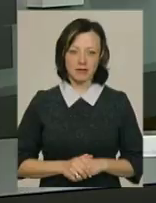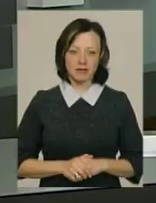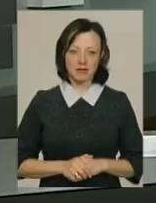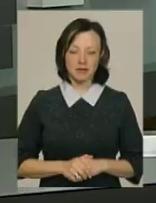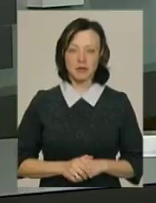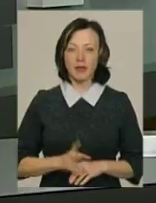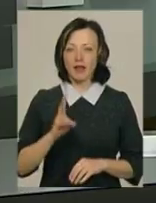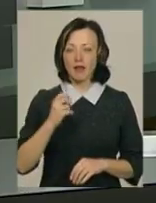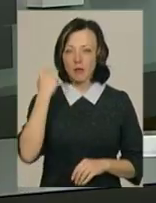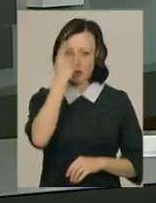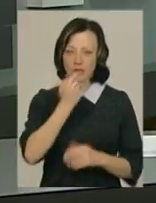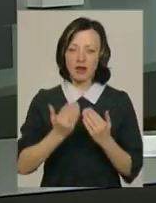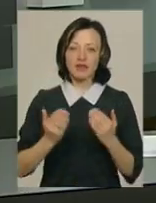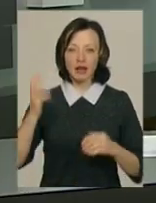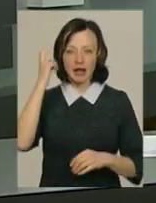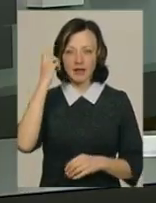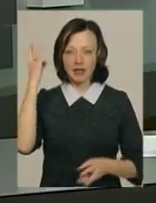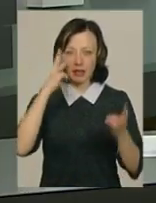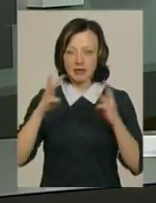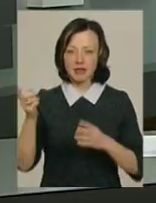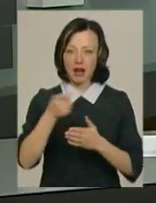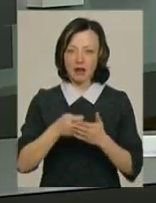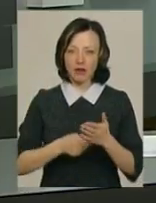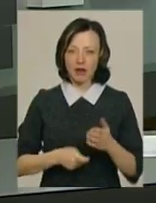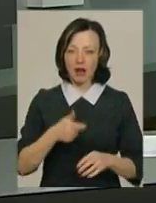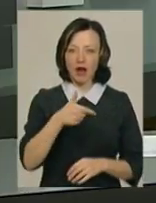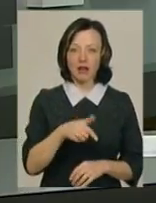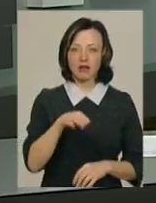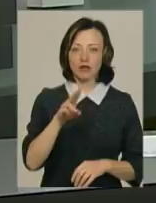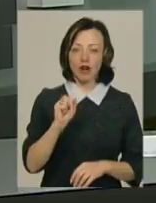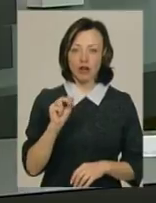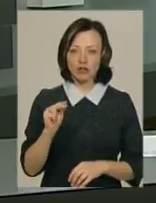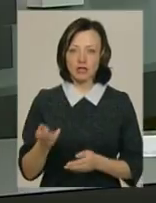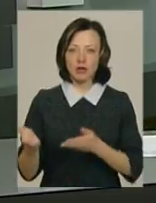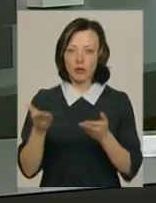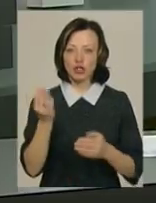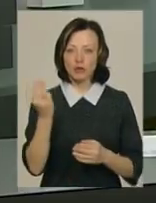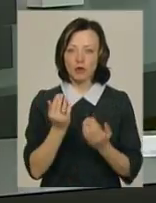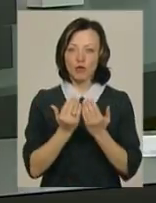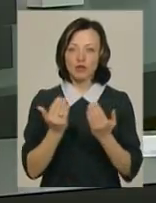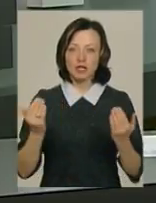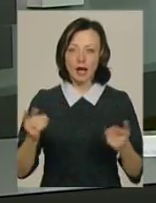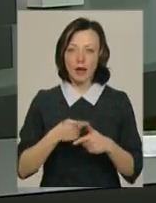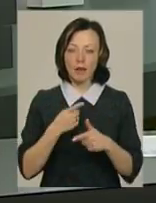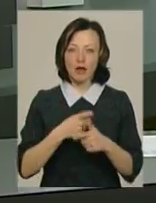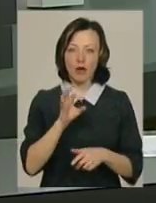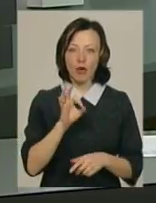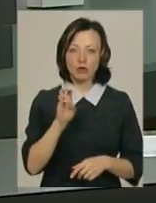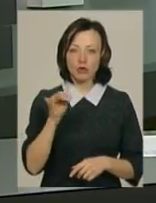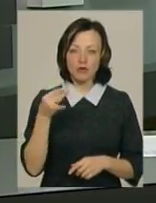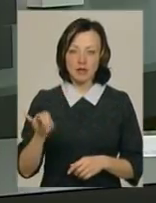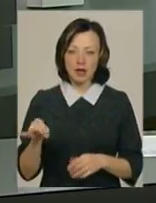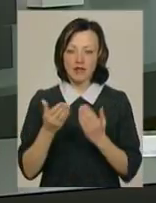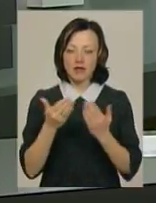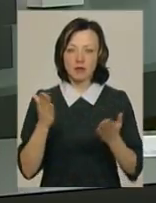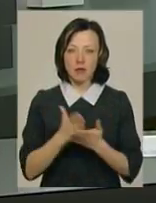На персональну виставку київської дизайнерки та ілюстраторки Ганни Ткач запрошують у Шепетівському музеї Миколи Островського. В експозиції,